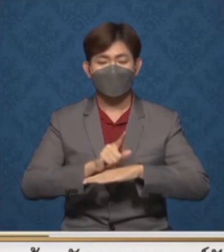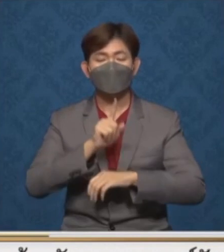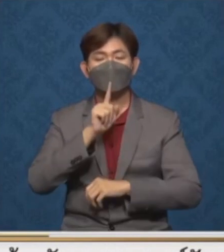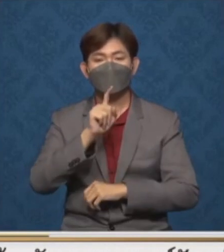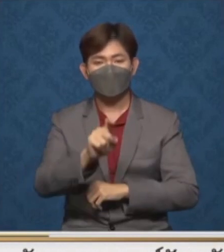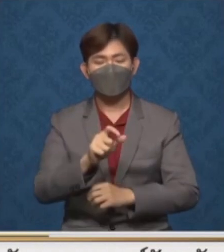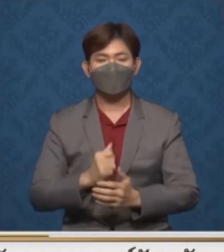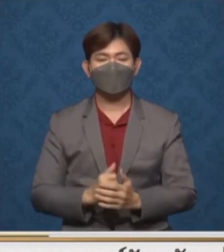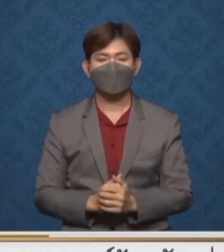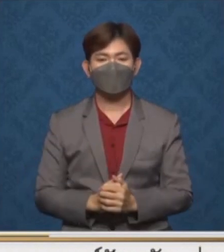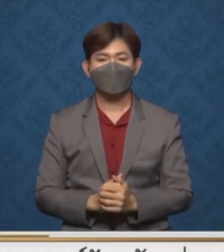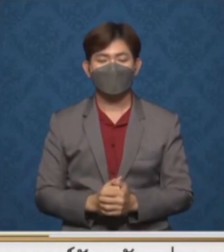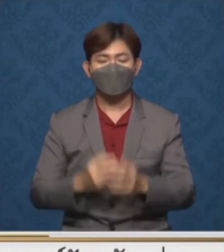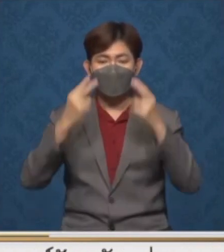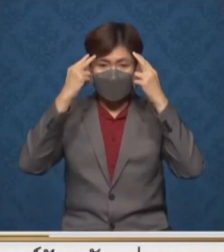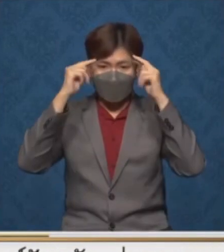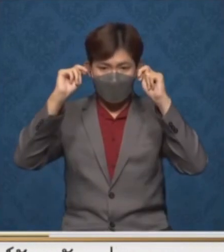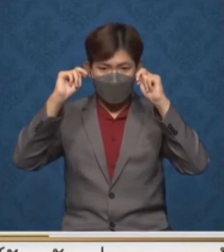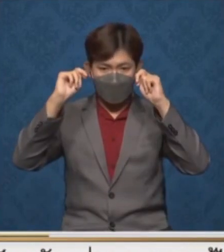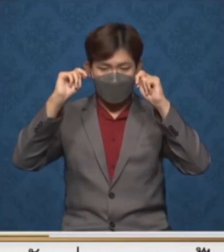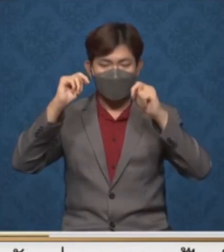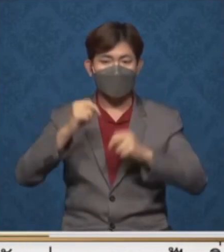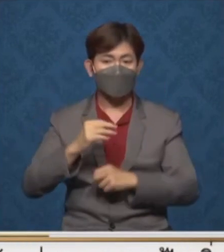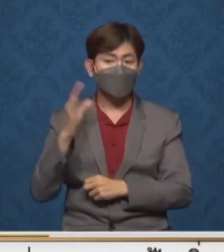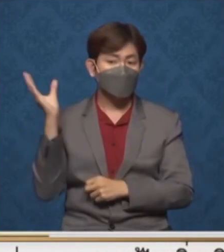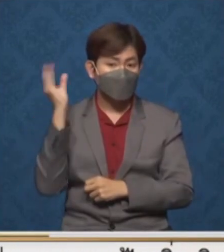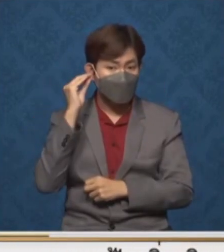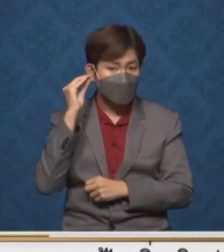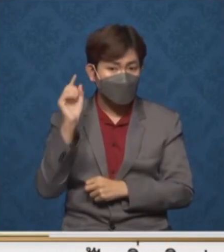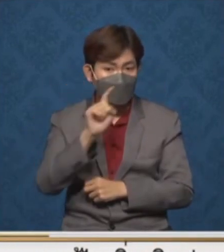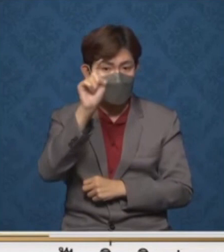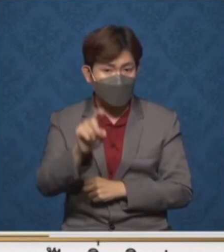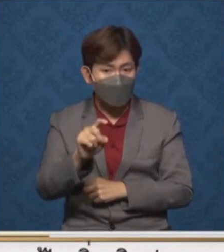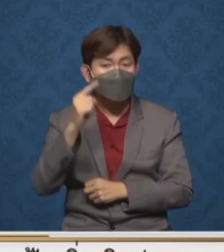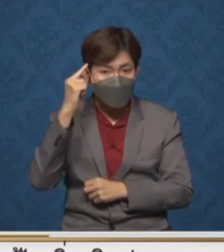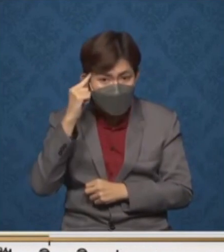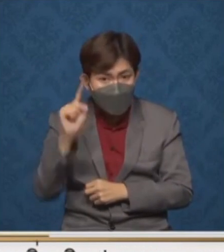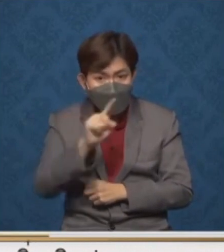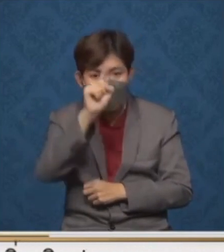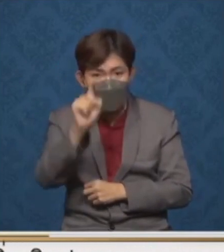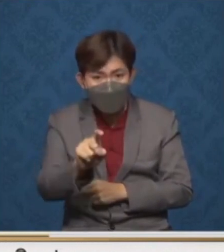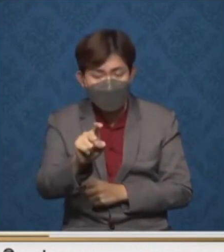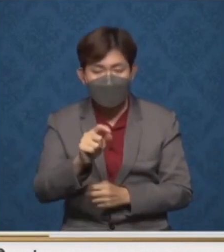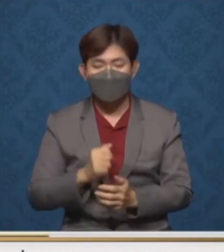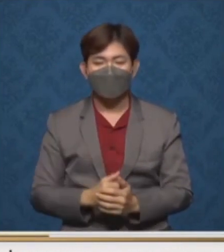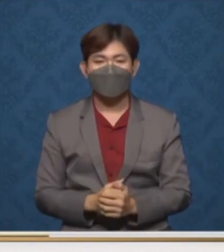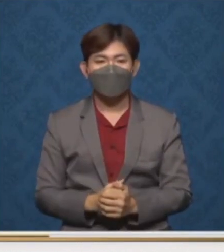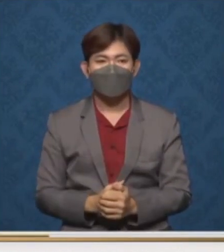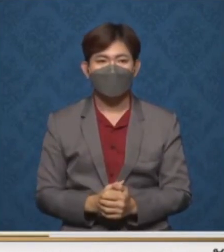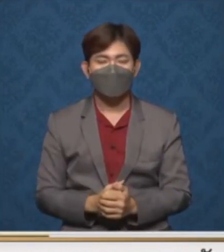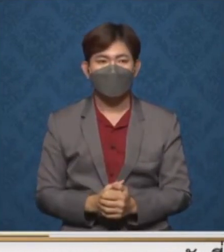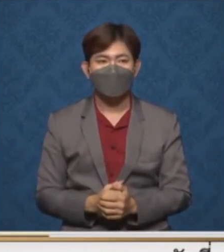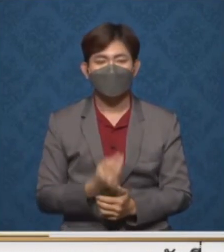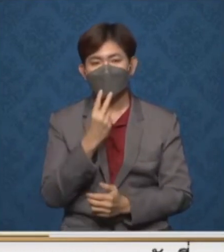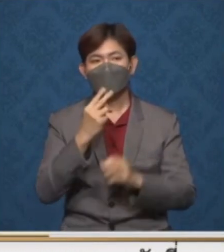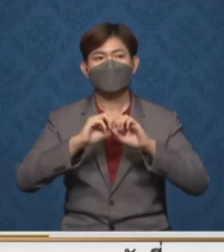ยท่านนายกรัฐมนตรีได้ยินหรือเปล่าทราบหรือไม่ท่านไม่สิ่งนี้บอกอย่างได้ชัดเจ